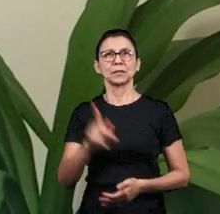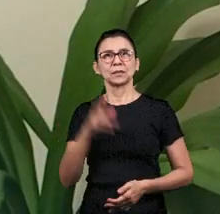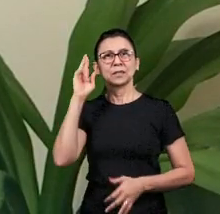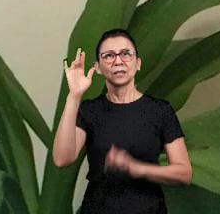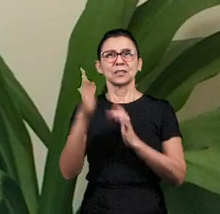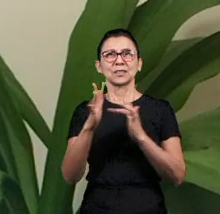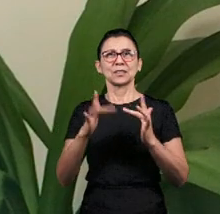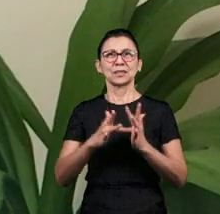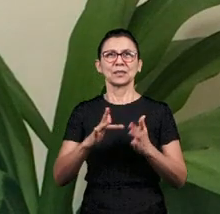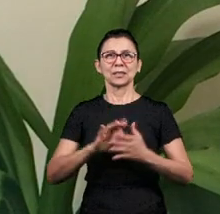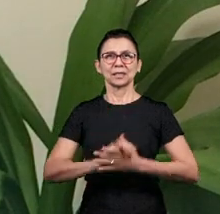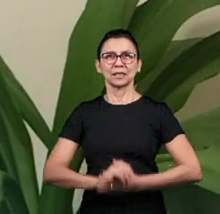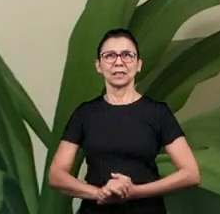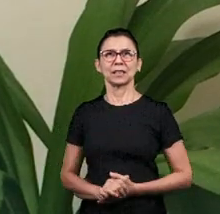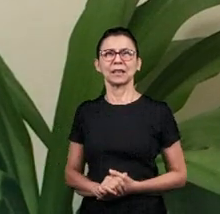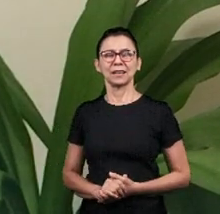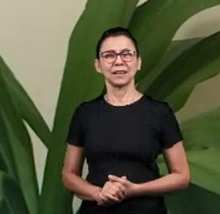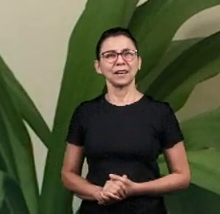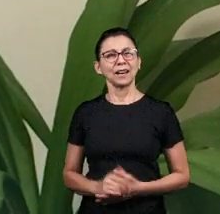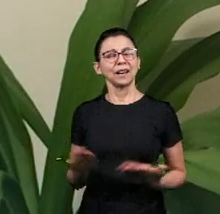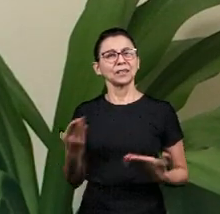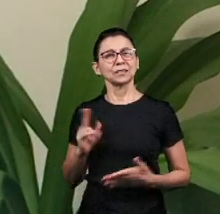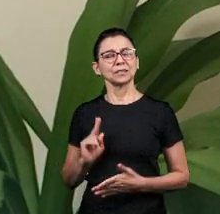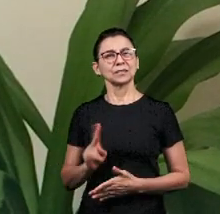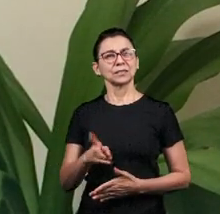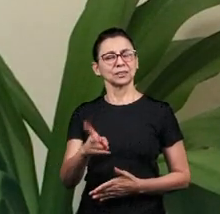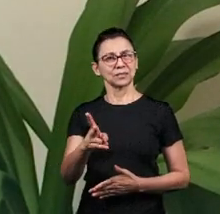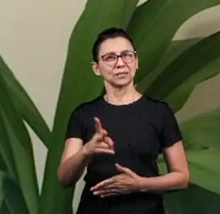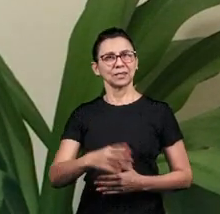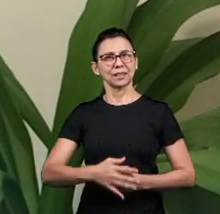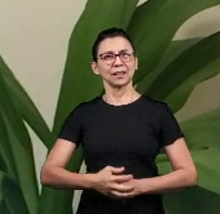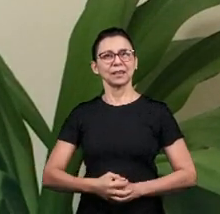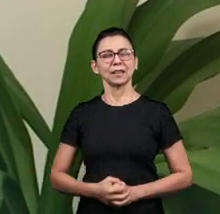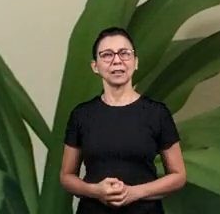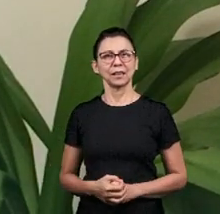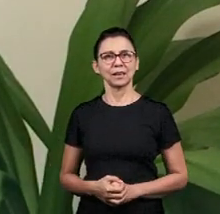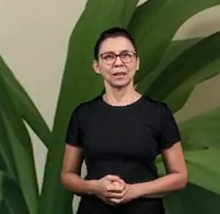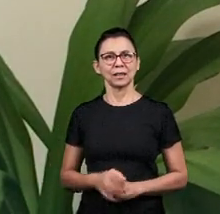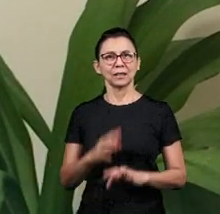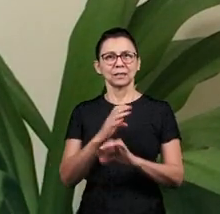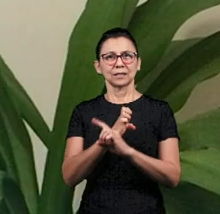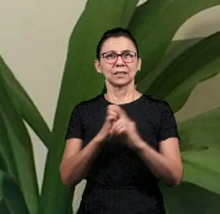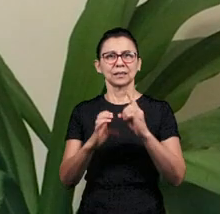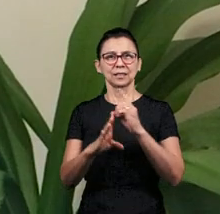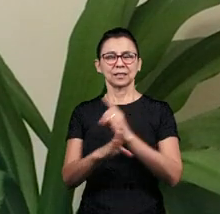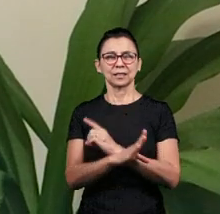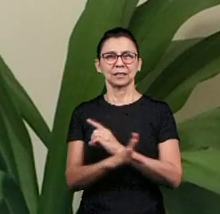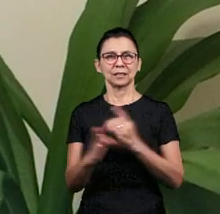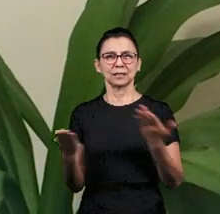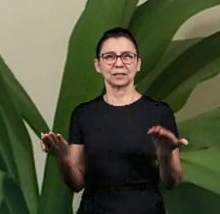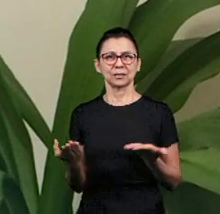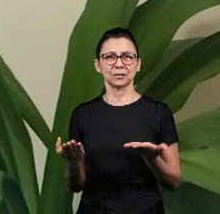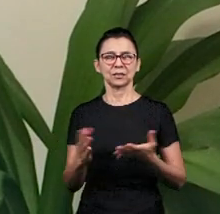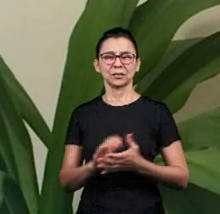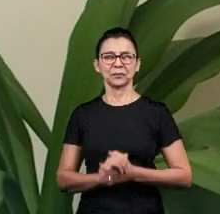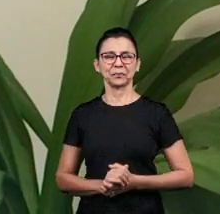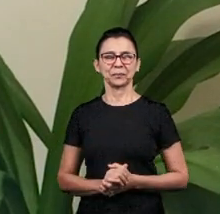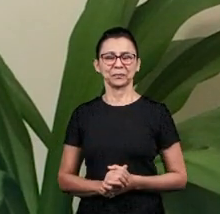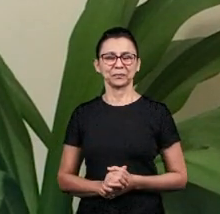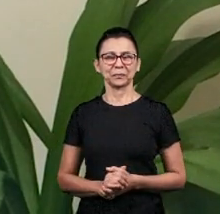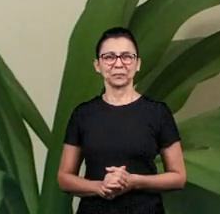Nous sommes ici maintenant pour donner la continuité à notre école biblique dominicale de ce matin. Et